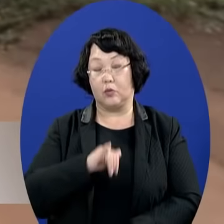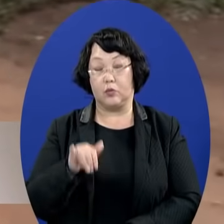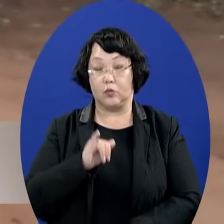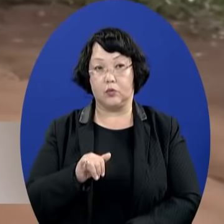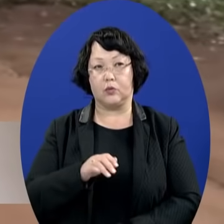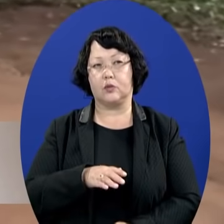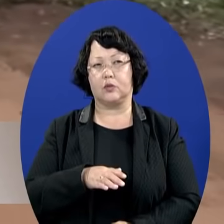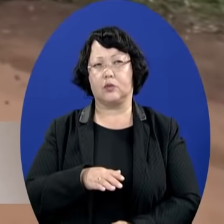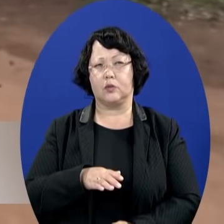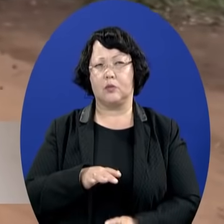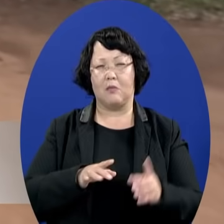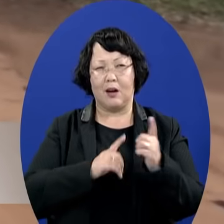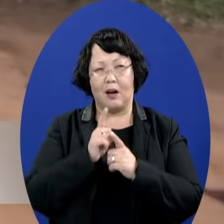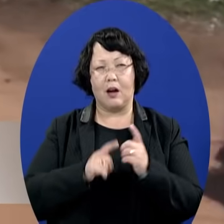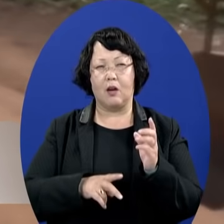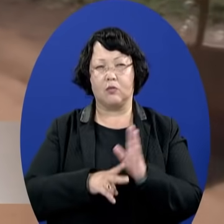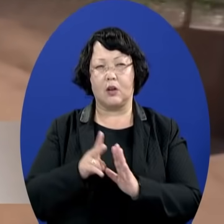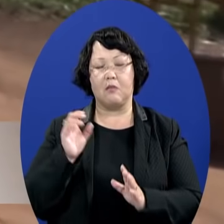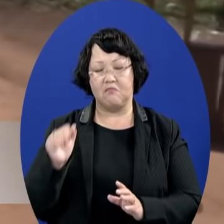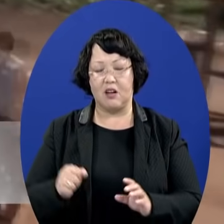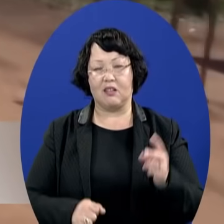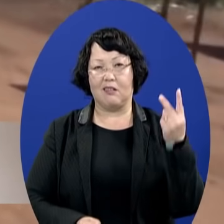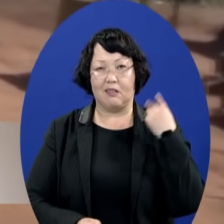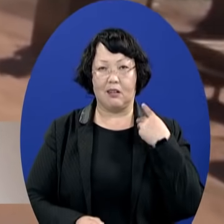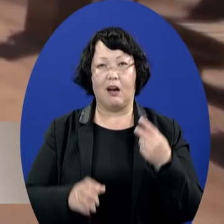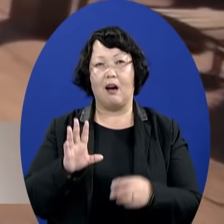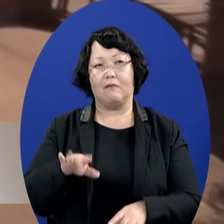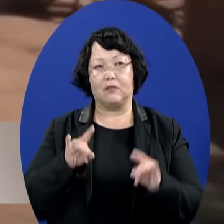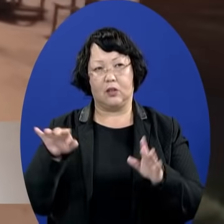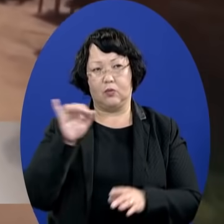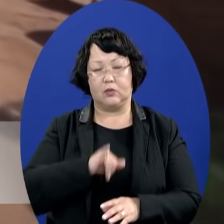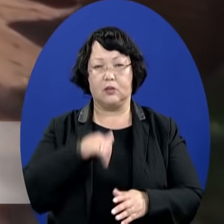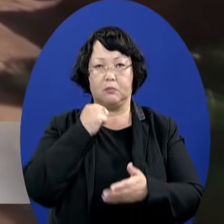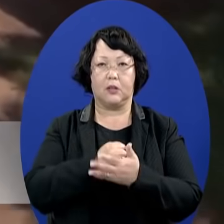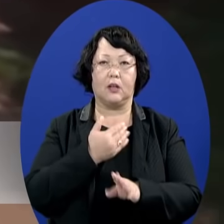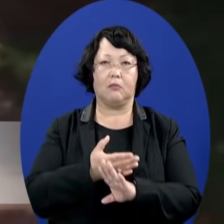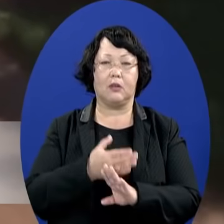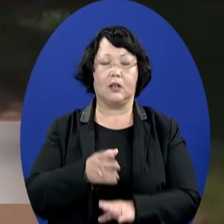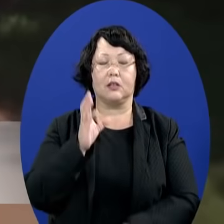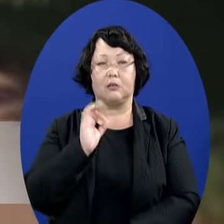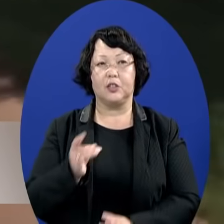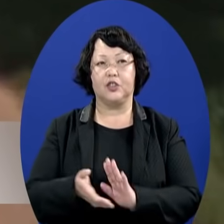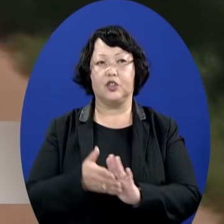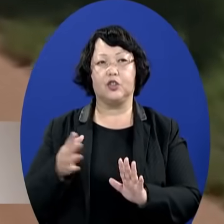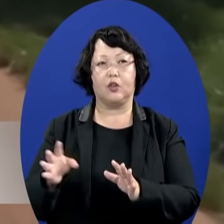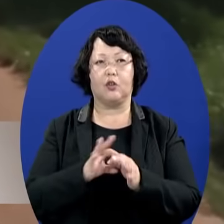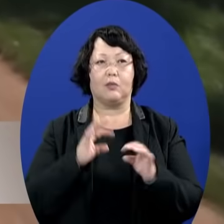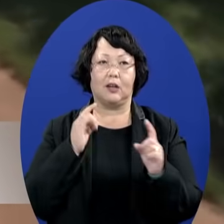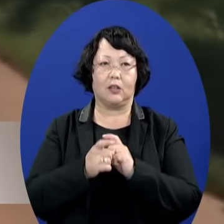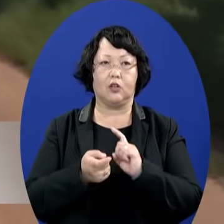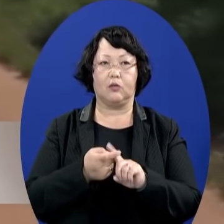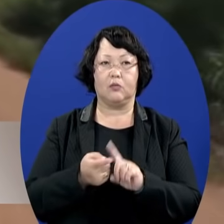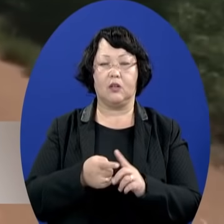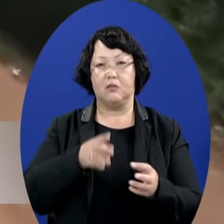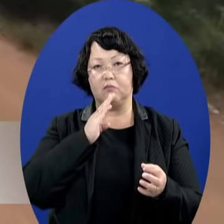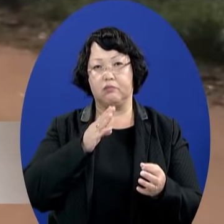дипломат маргаан үүсгэж байгаа Америкийн нэгдсэн улс, Их Британи, Австрали улсын батлан хамгаалах салбар дахь шин дүншлийн талаар хурц